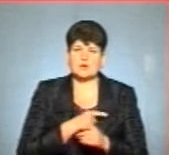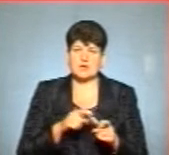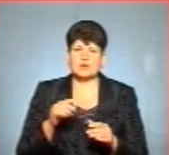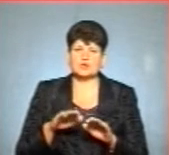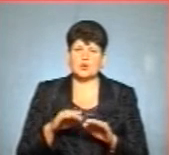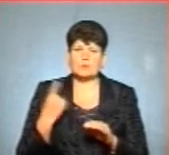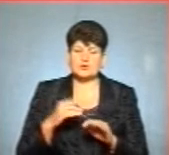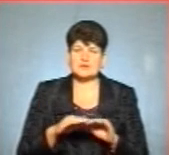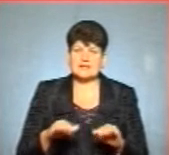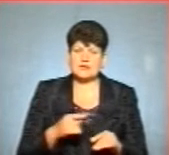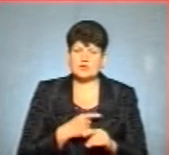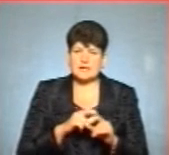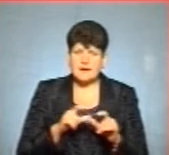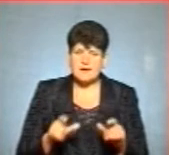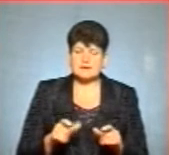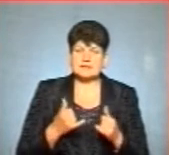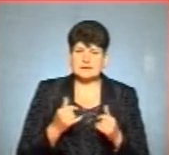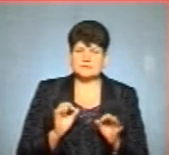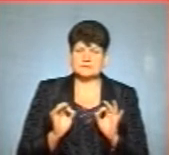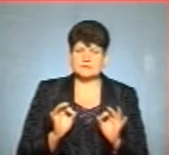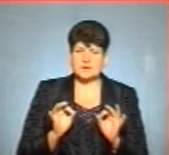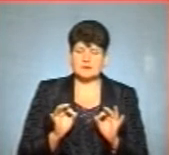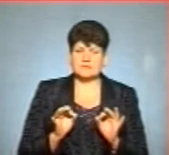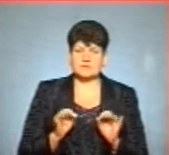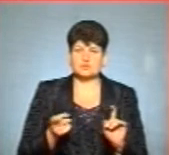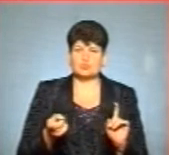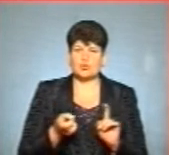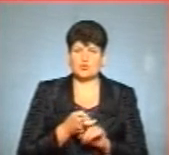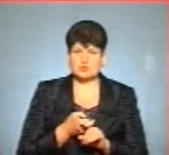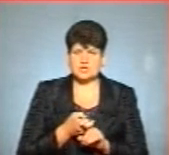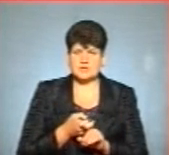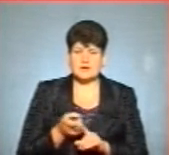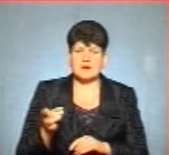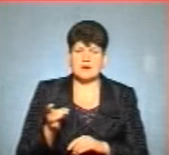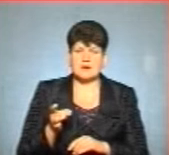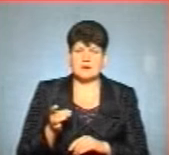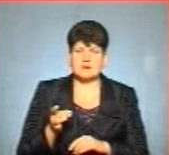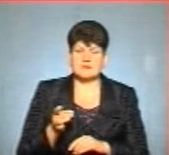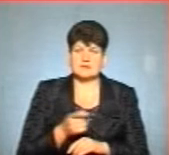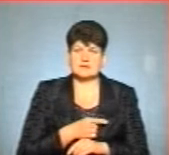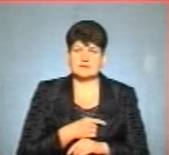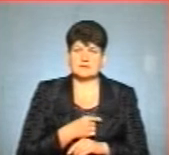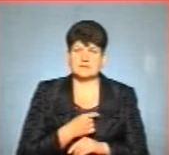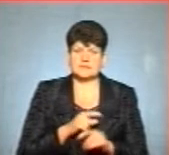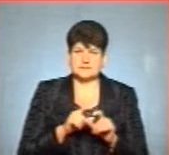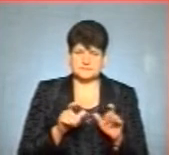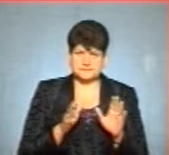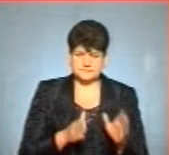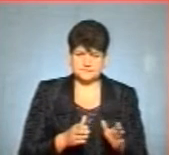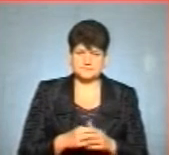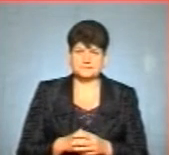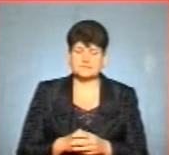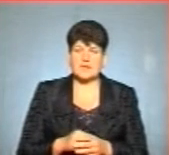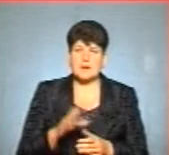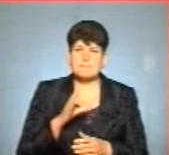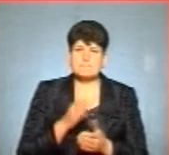лікарні для належного транспортного сполучення району цих лікарняних закладів.